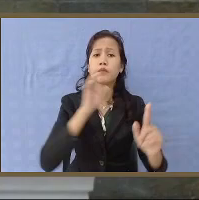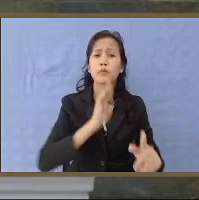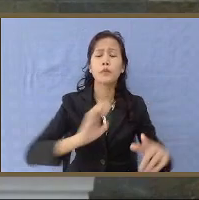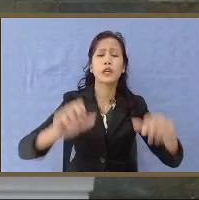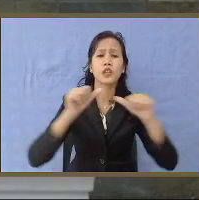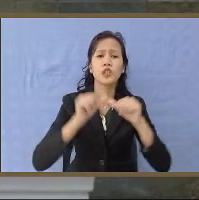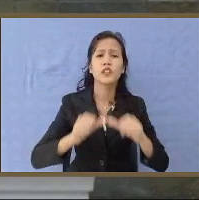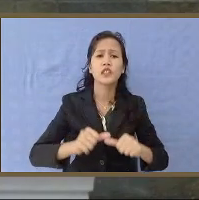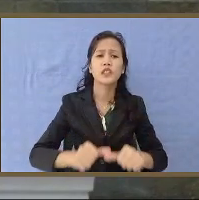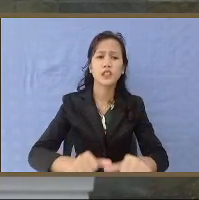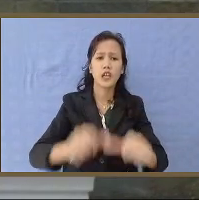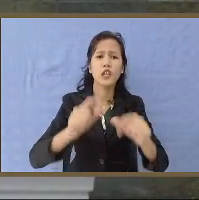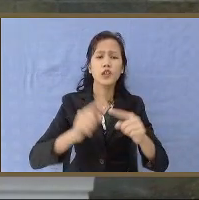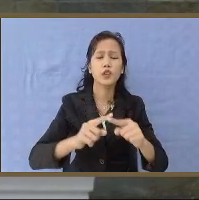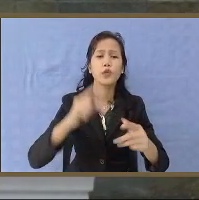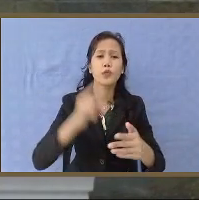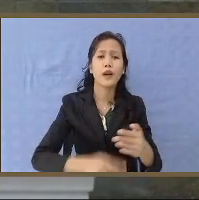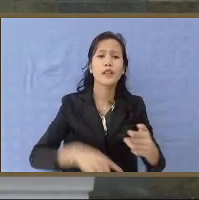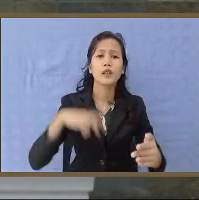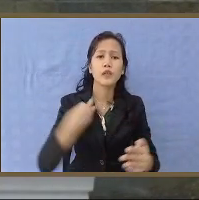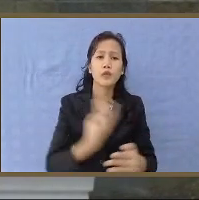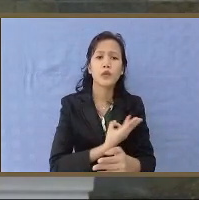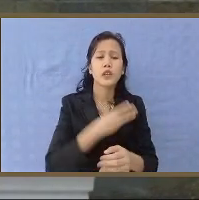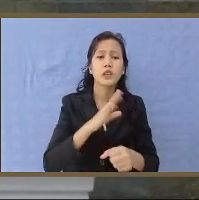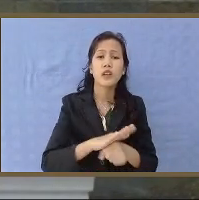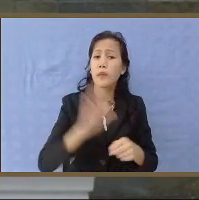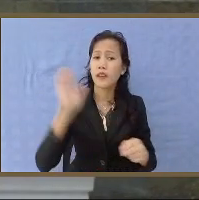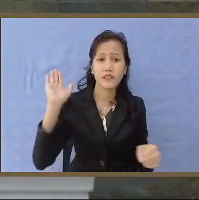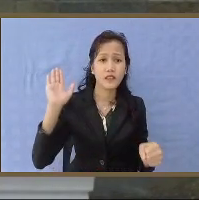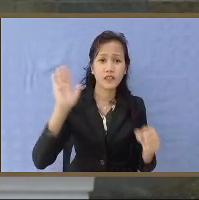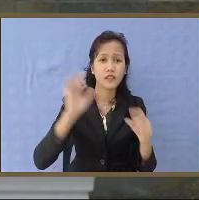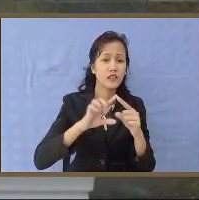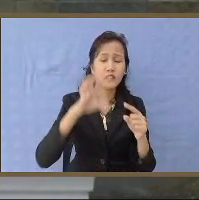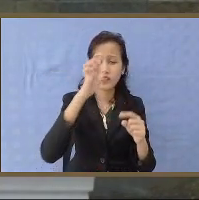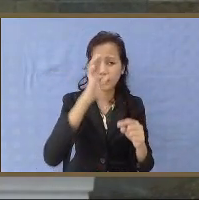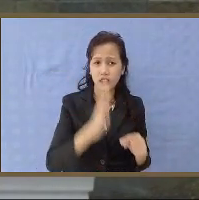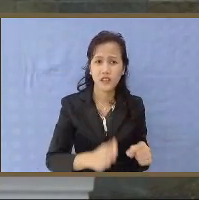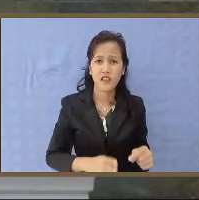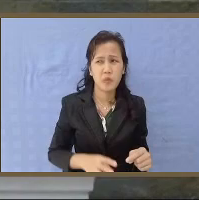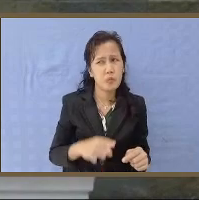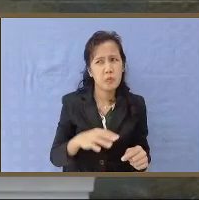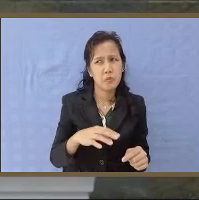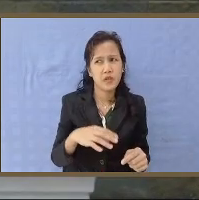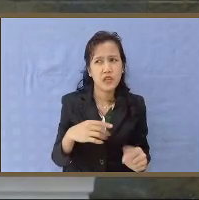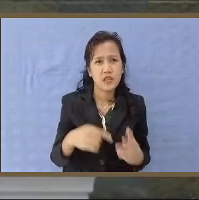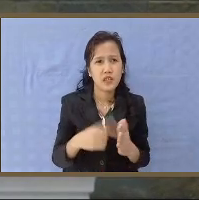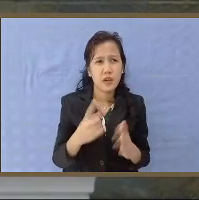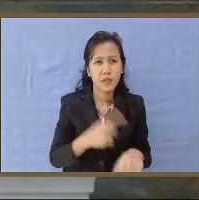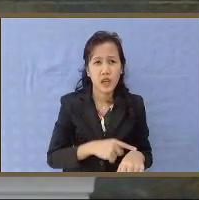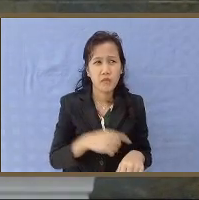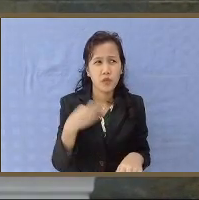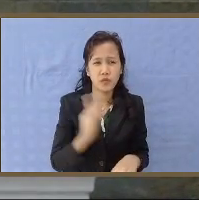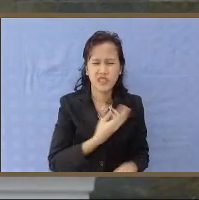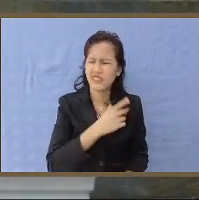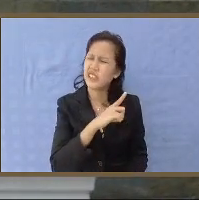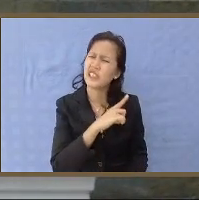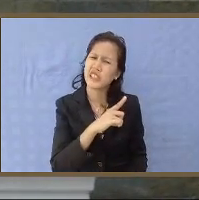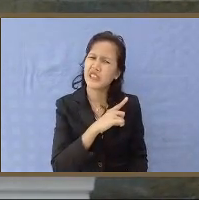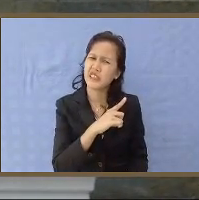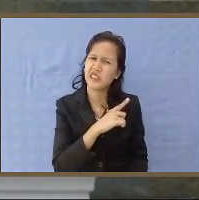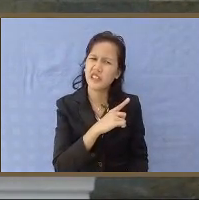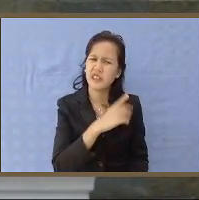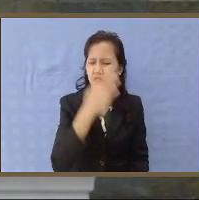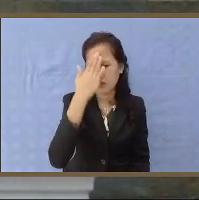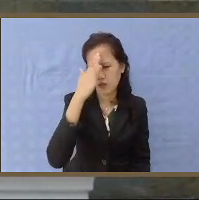Panginoon. Kaya minsan na tinatamad tayo na wala tayong kasi hindi po natin alam kung anong gagawin natin. Hindi natin alam kung anong